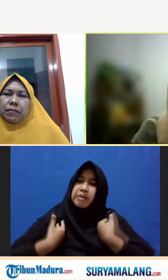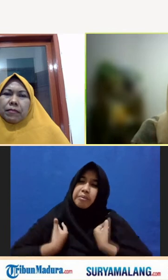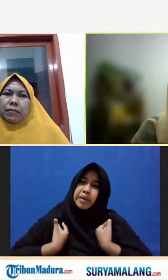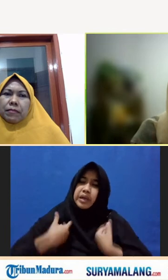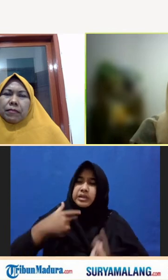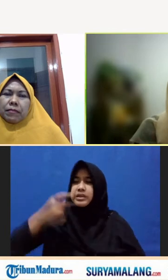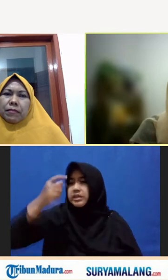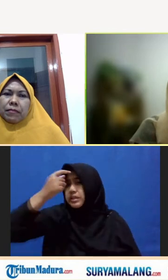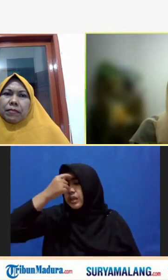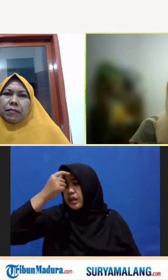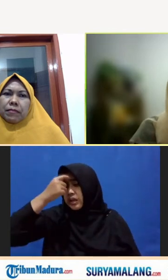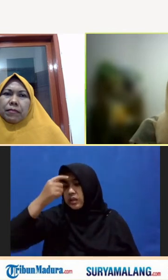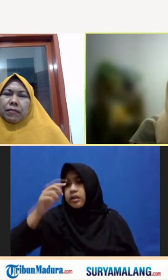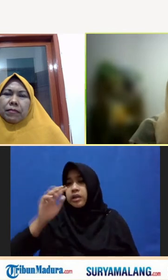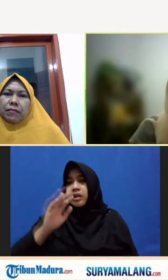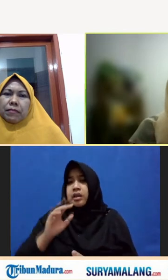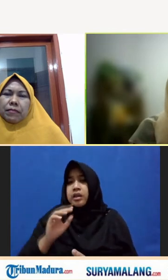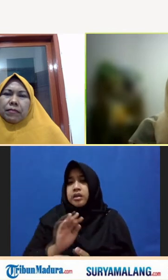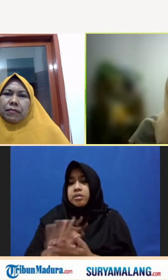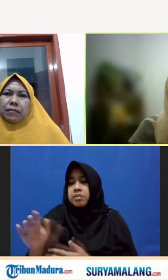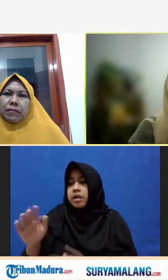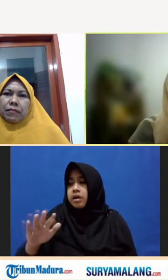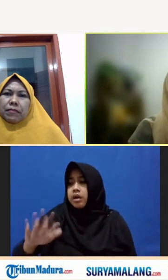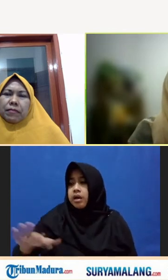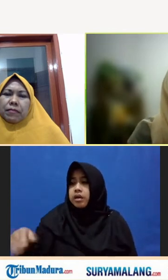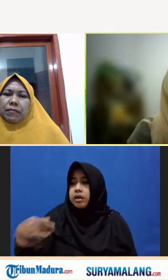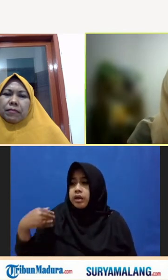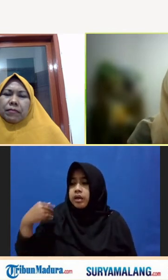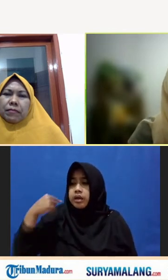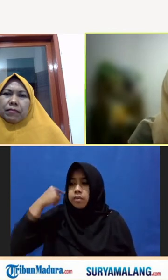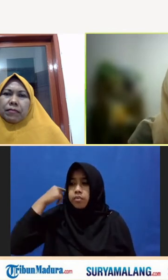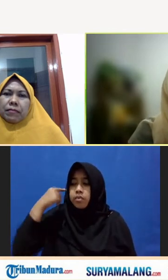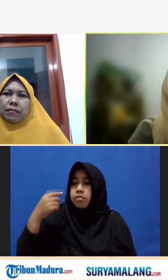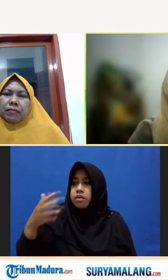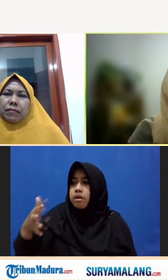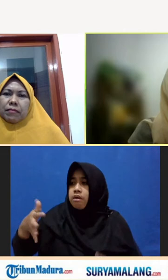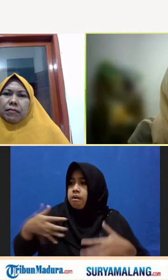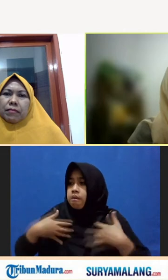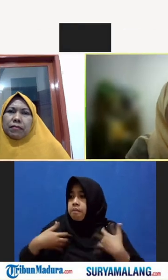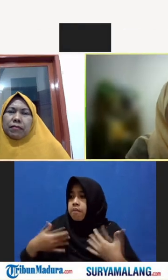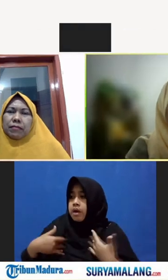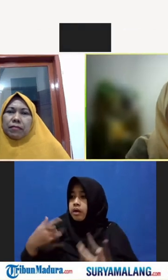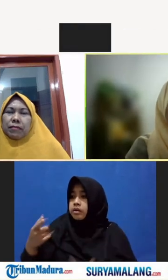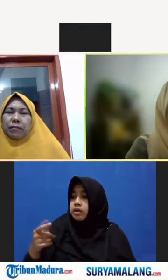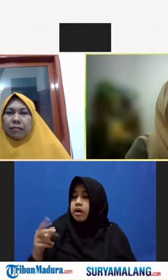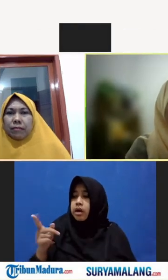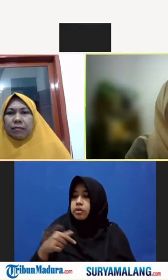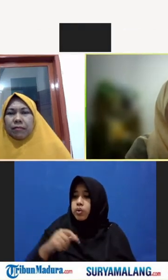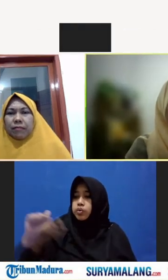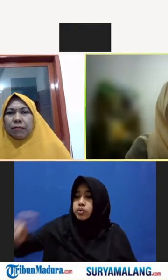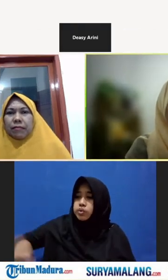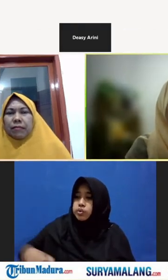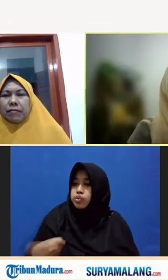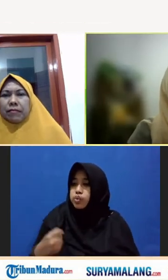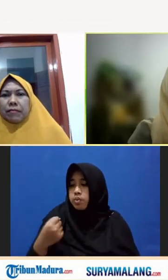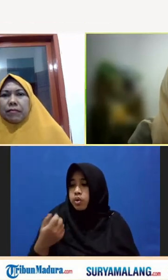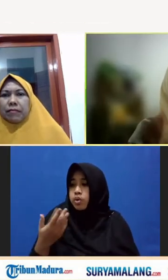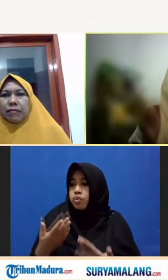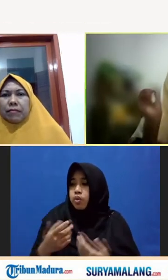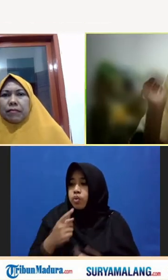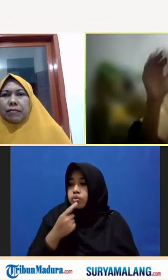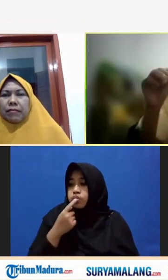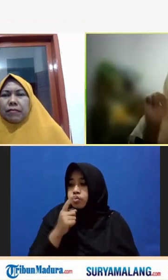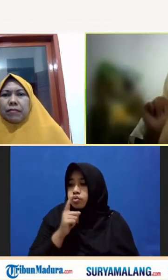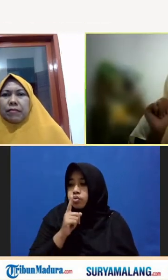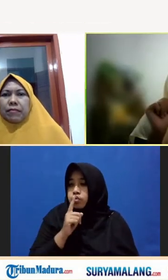tiba-tiba anak ibu marah di sana, atau suami ibu bahkan mungkin cuman lupa